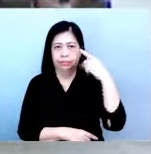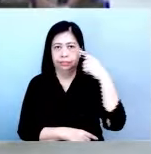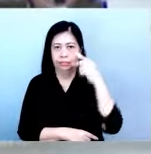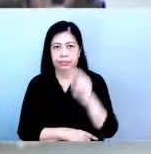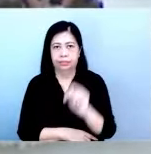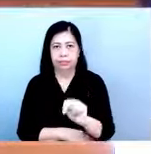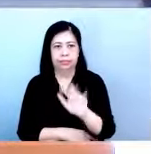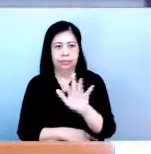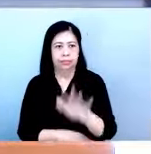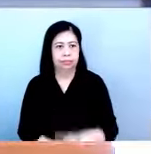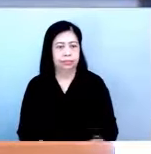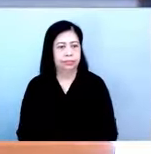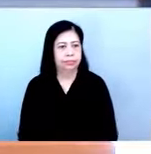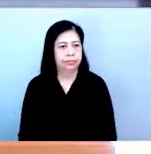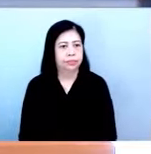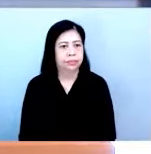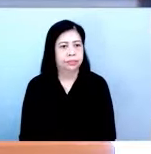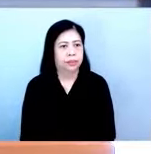News 5.